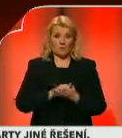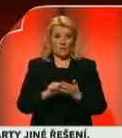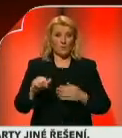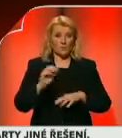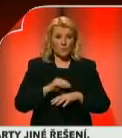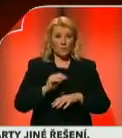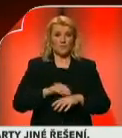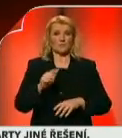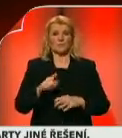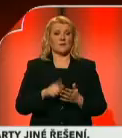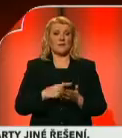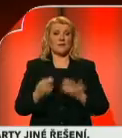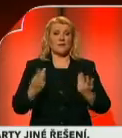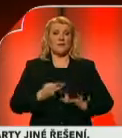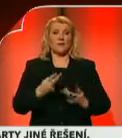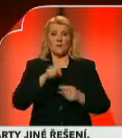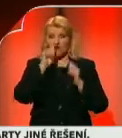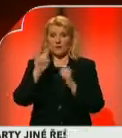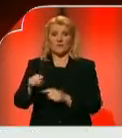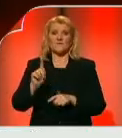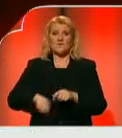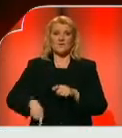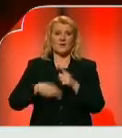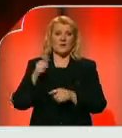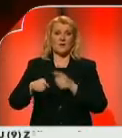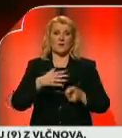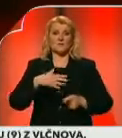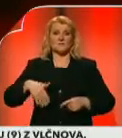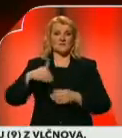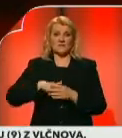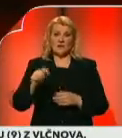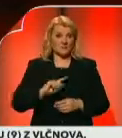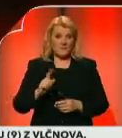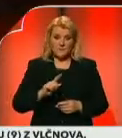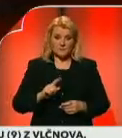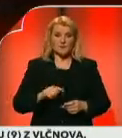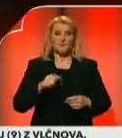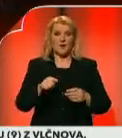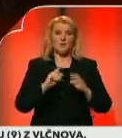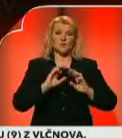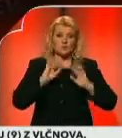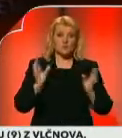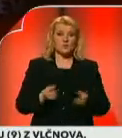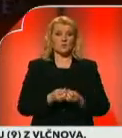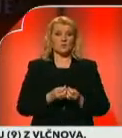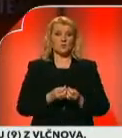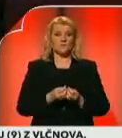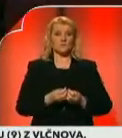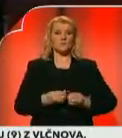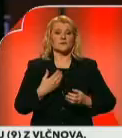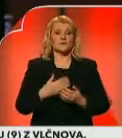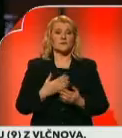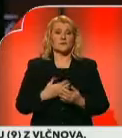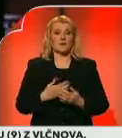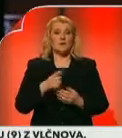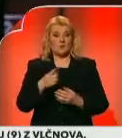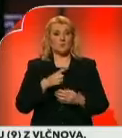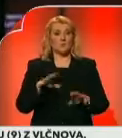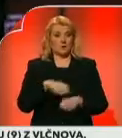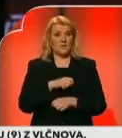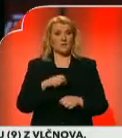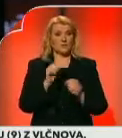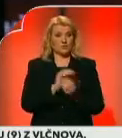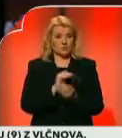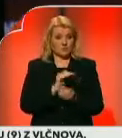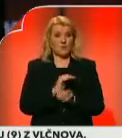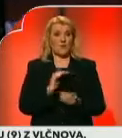prosím, není to tak, že bych chtěl házet nějakou vinu na ministerstvo vnitra, ale to celé co připravovalo také ministerstvo práce